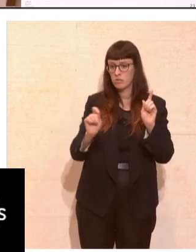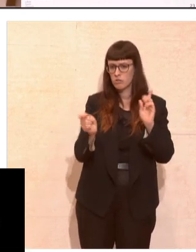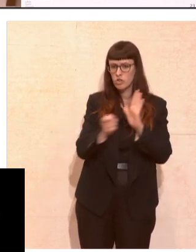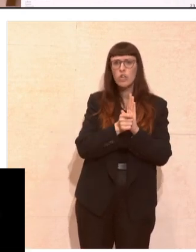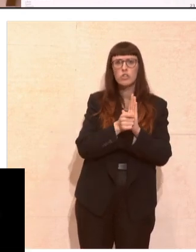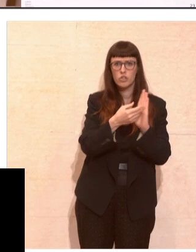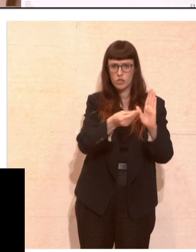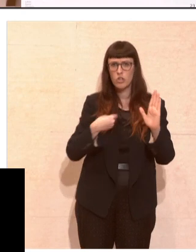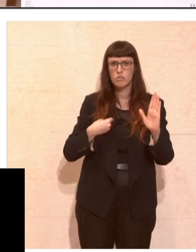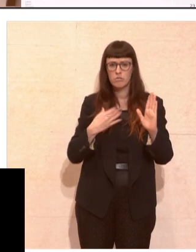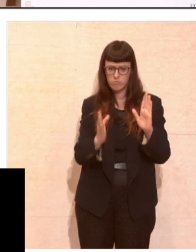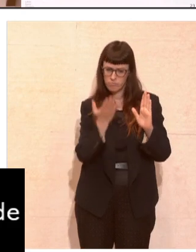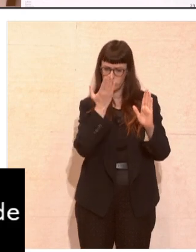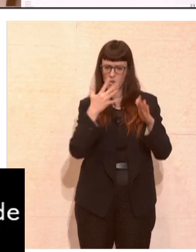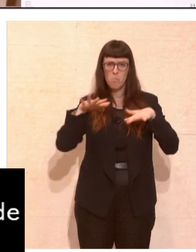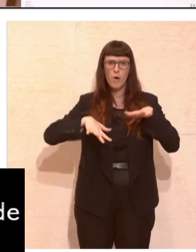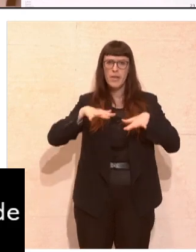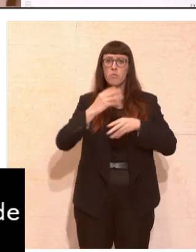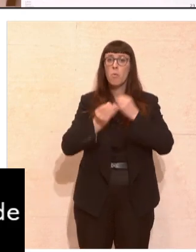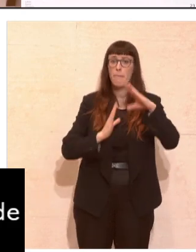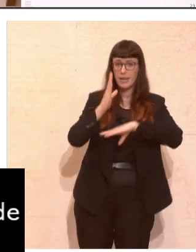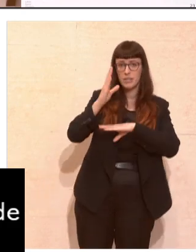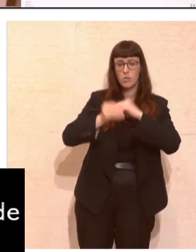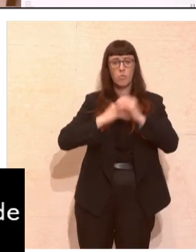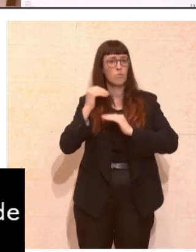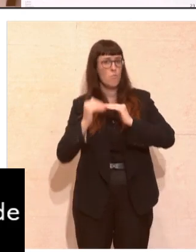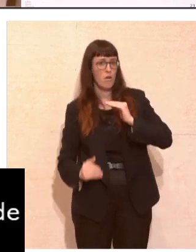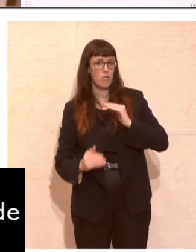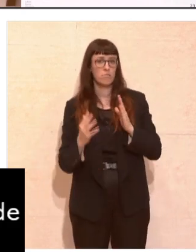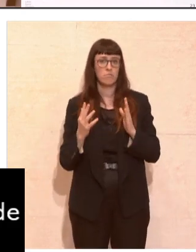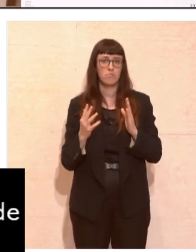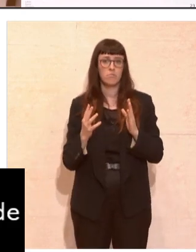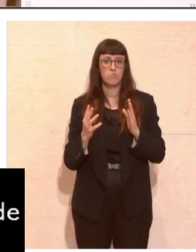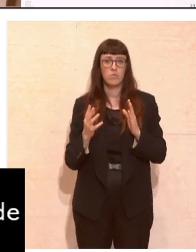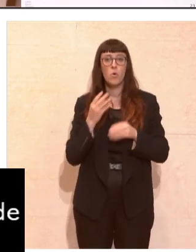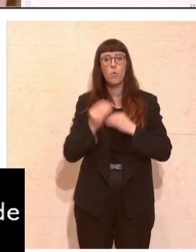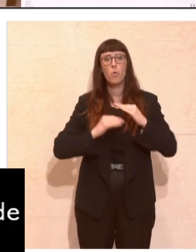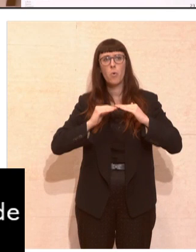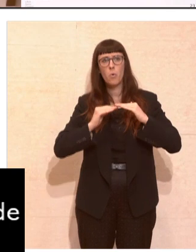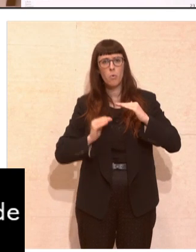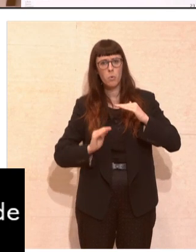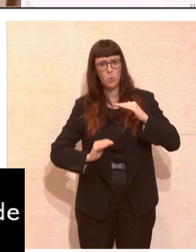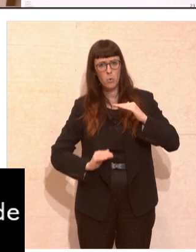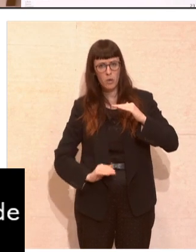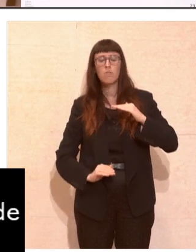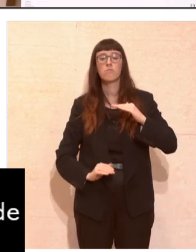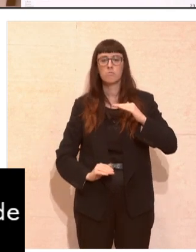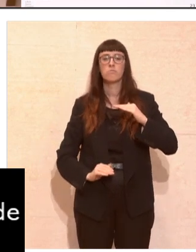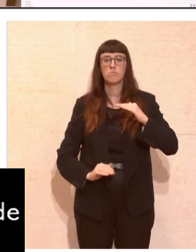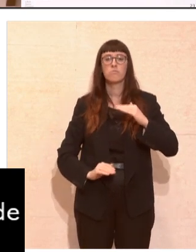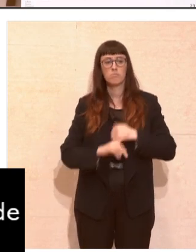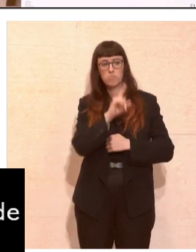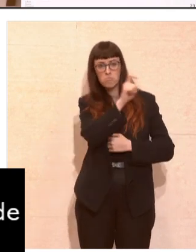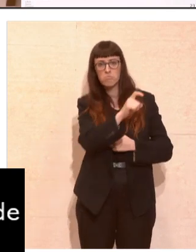classe, au-dessus de la moyenne, dans la moyenne, sous la moyenne, ou même au bas de la classe, autant